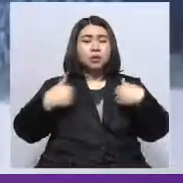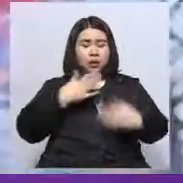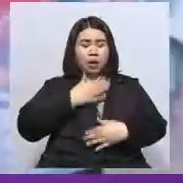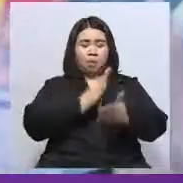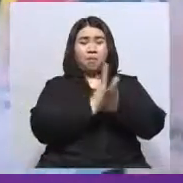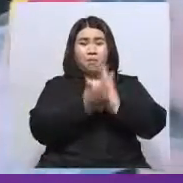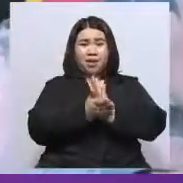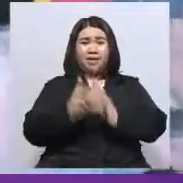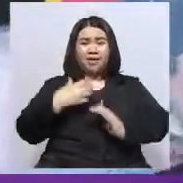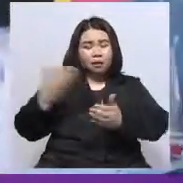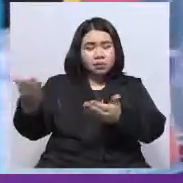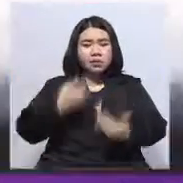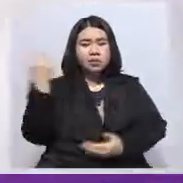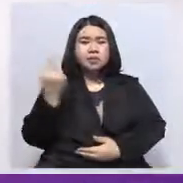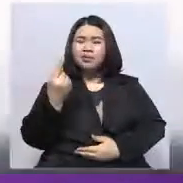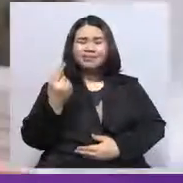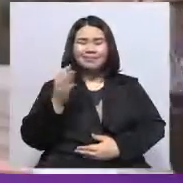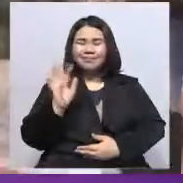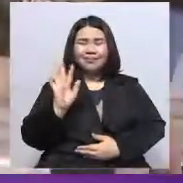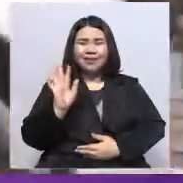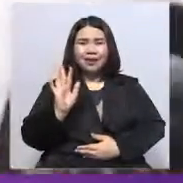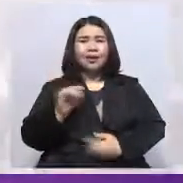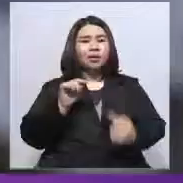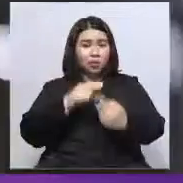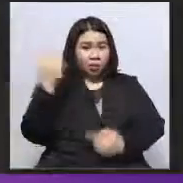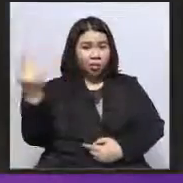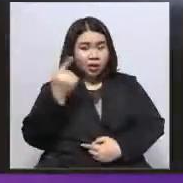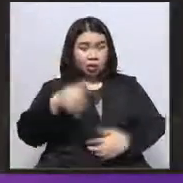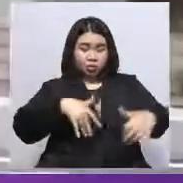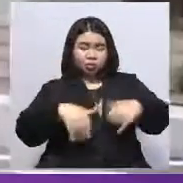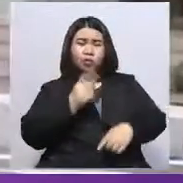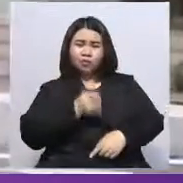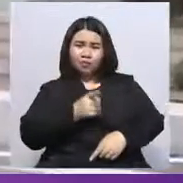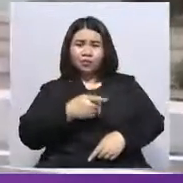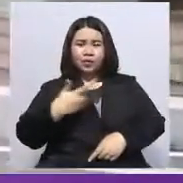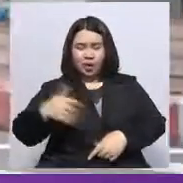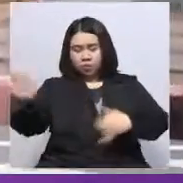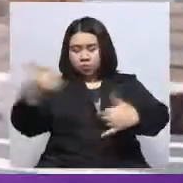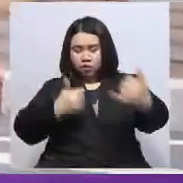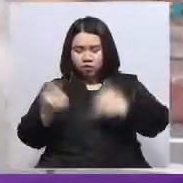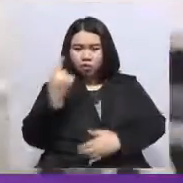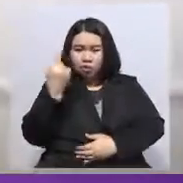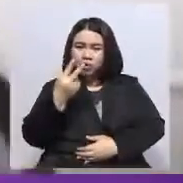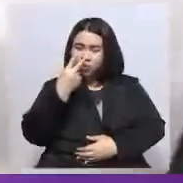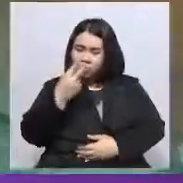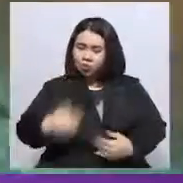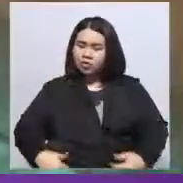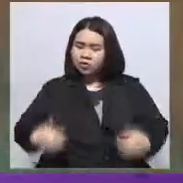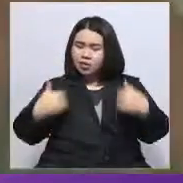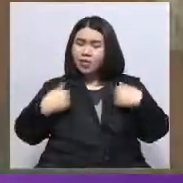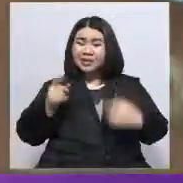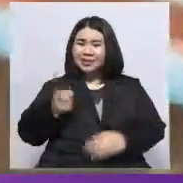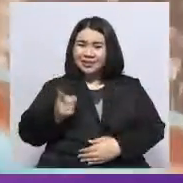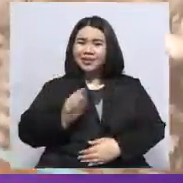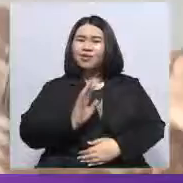ชนเพื่อจะมารับใช้ท่องเที่ยวแต่เรากำลังบอกว่าท่องเที่ยวกำลังตามเข้าไปหาท่านเพื่อเขาจะไปรับใช้ท่านให้ท่านได้ไหมใช้ชีวิตแบบจริง